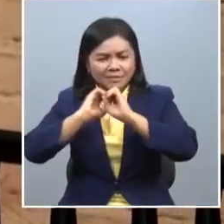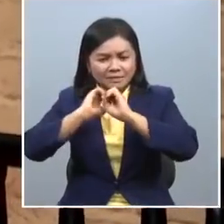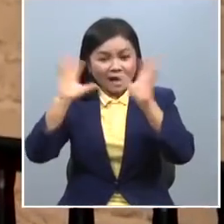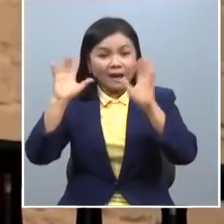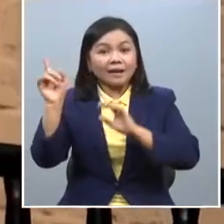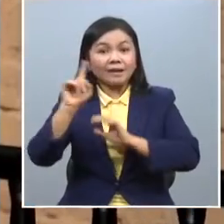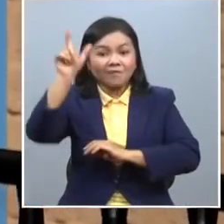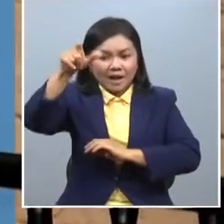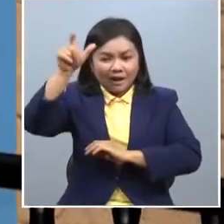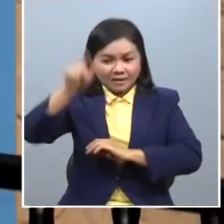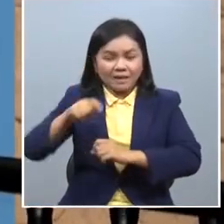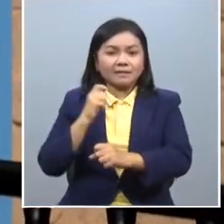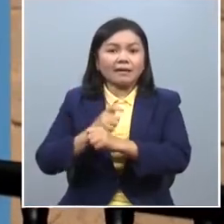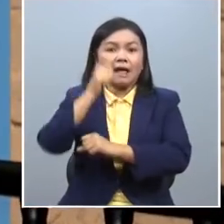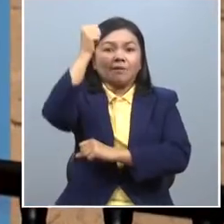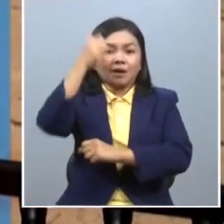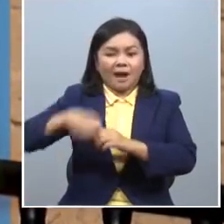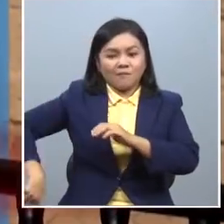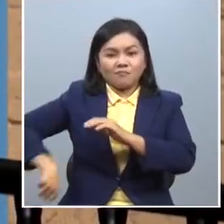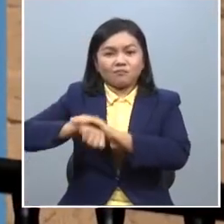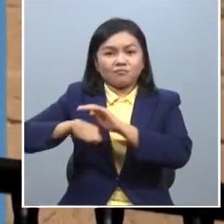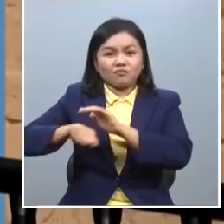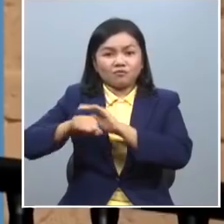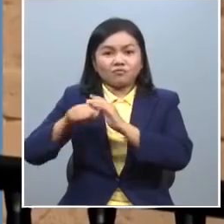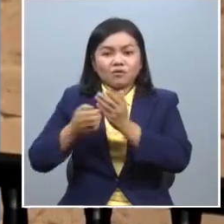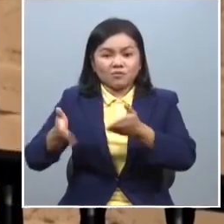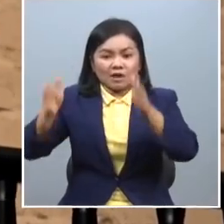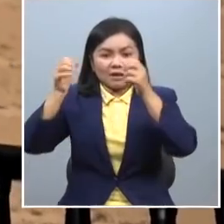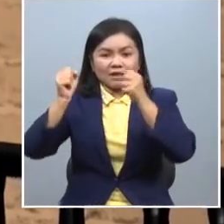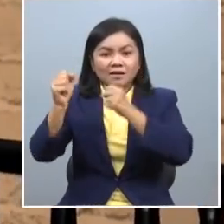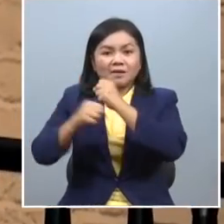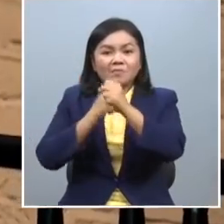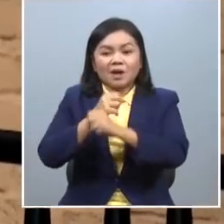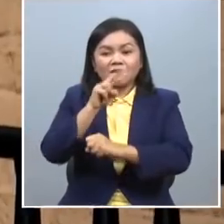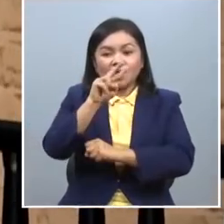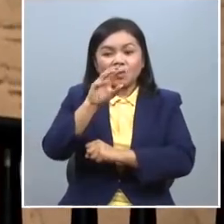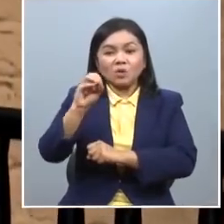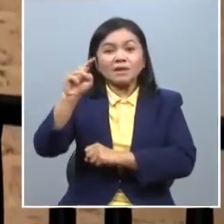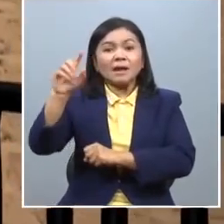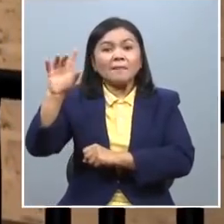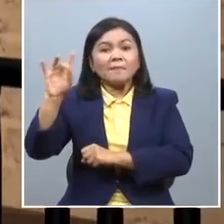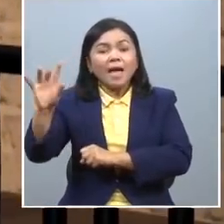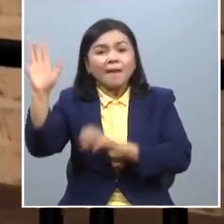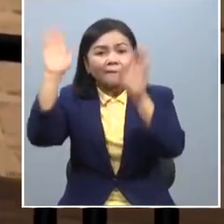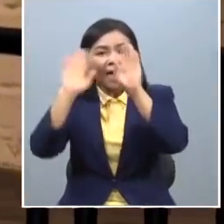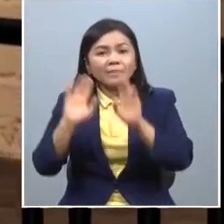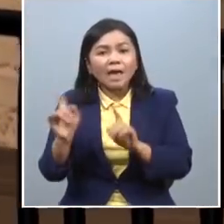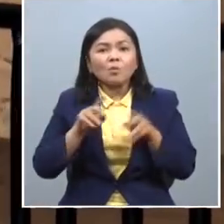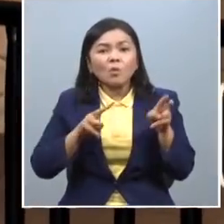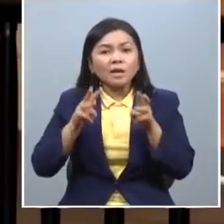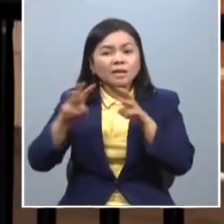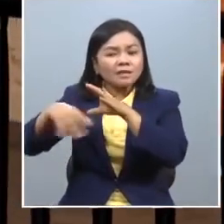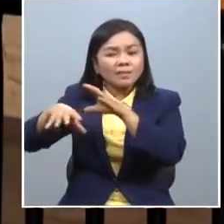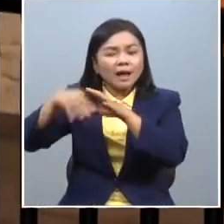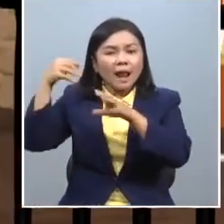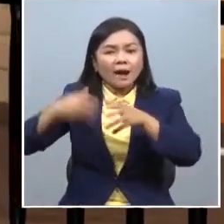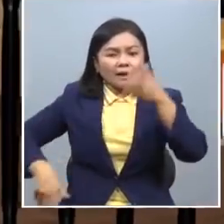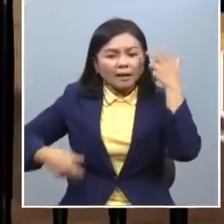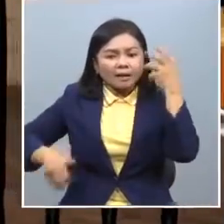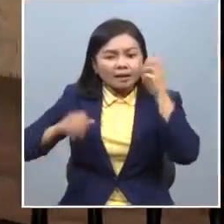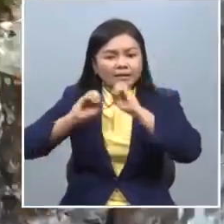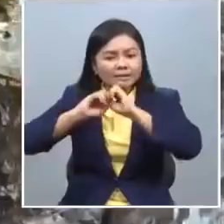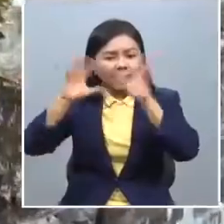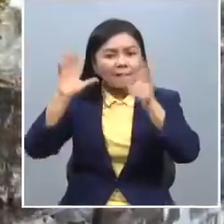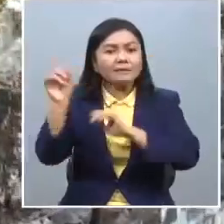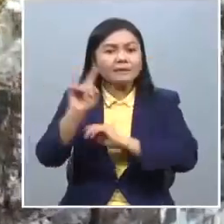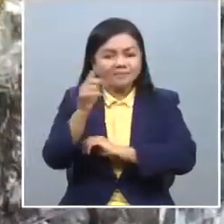ศสสามารถคว้าแชมป์บอลโลก2018ไปได้และลิงหนุ่มหล่อตัวนี้จะทายผลแม่นหรือเปล่าไปดูกันเลยค่ะ